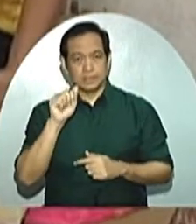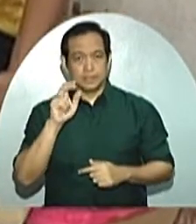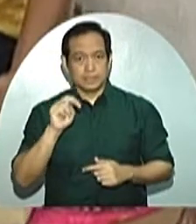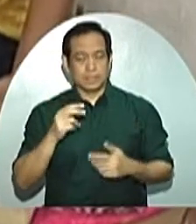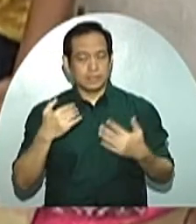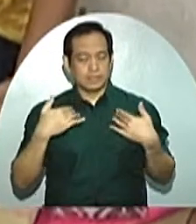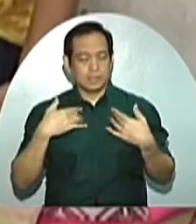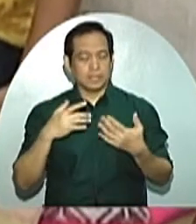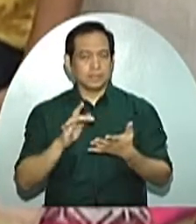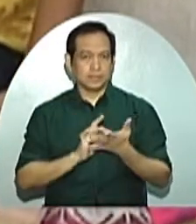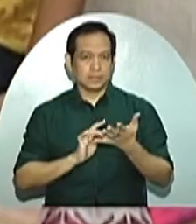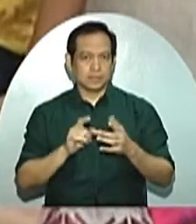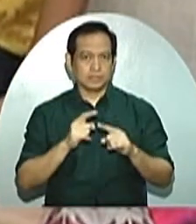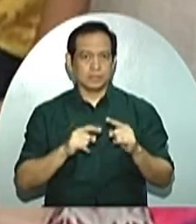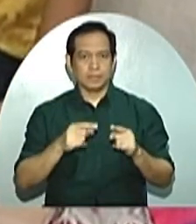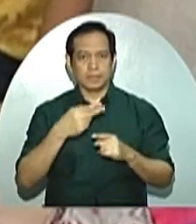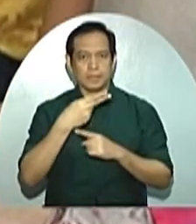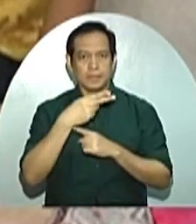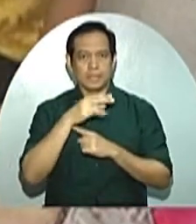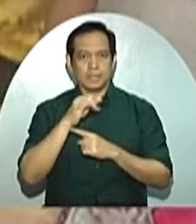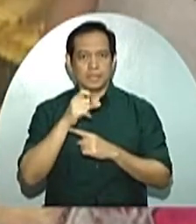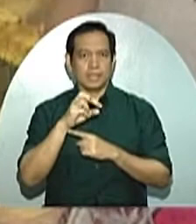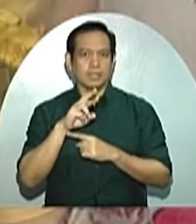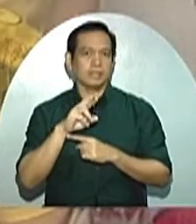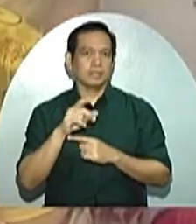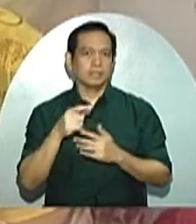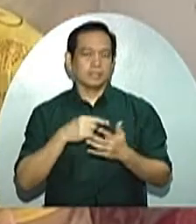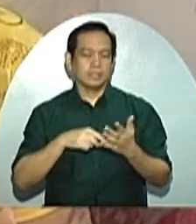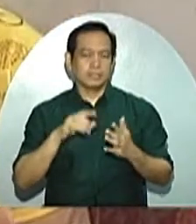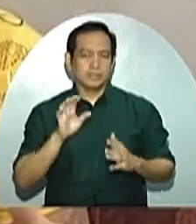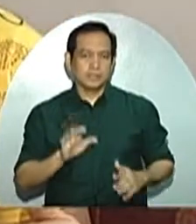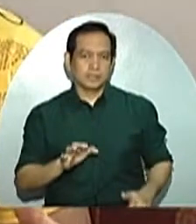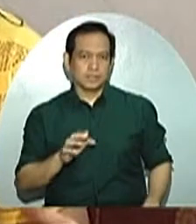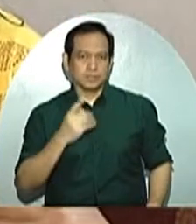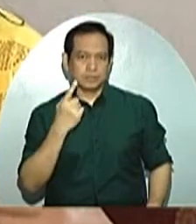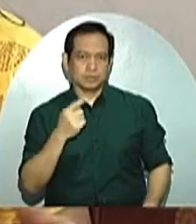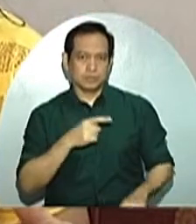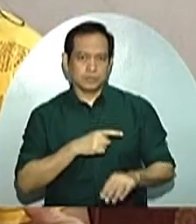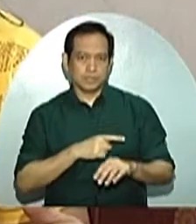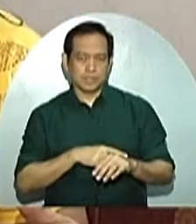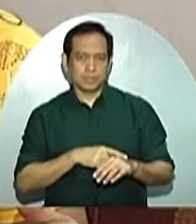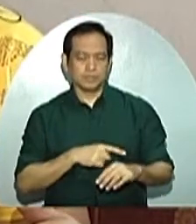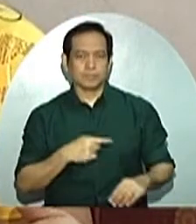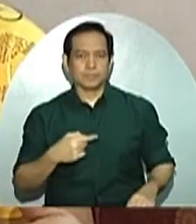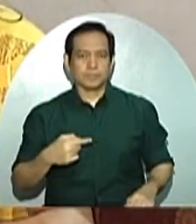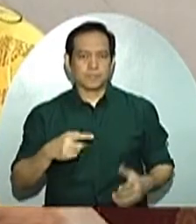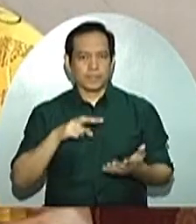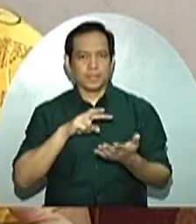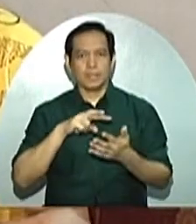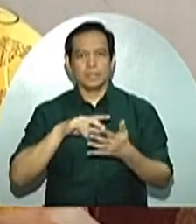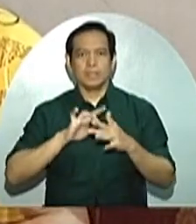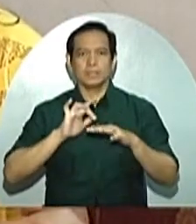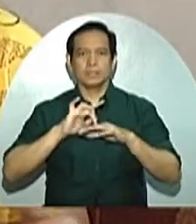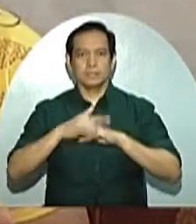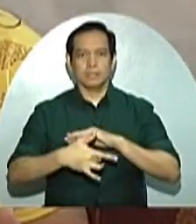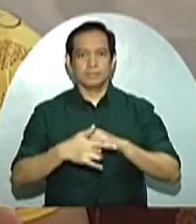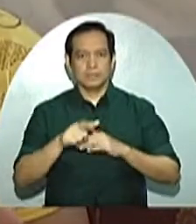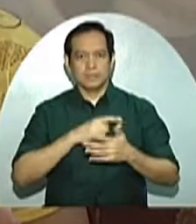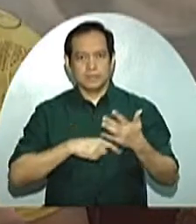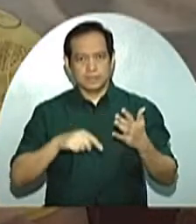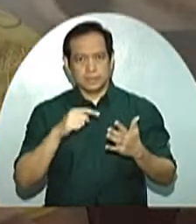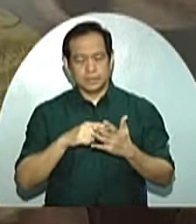ito. Napaka-hyper nga po nitong bata na ito. One time lang po na natapilok lang po